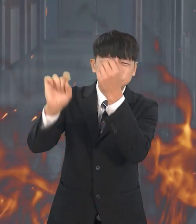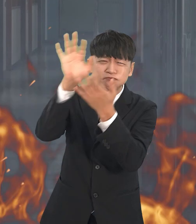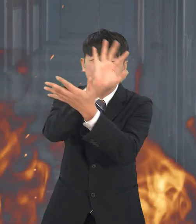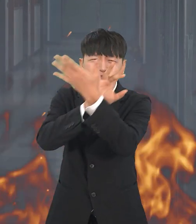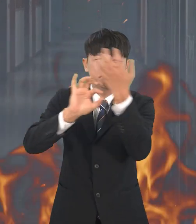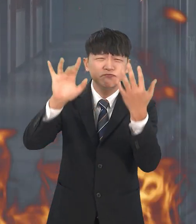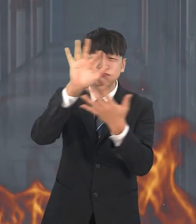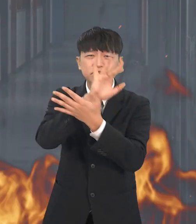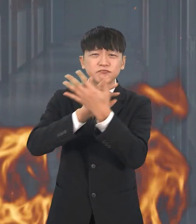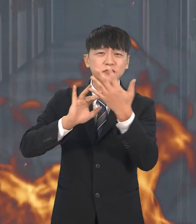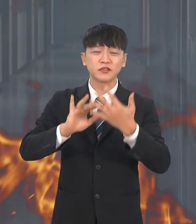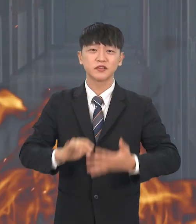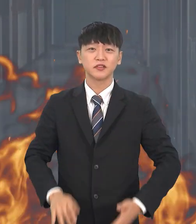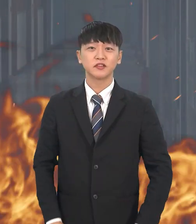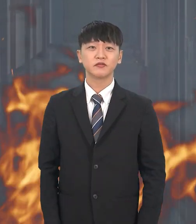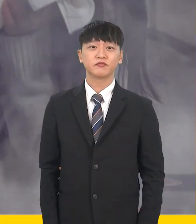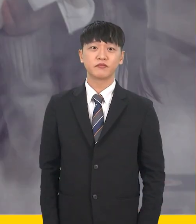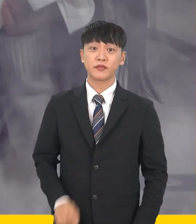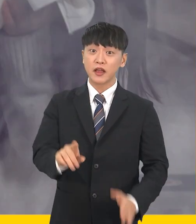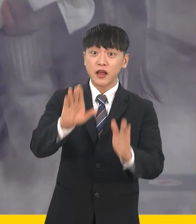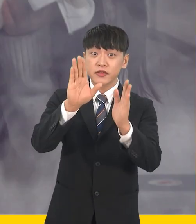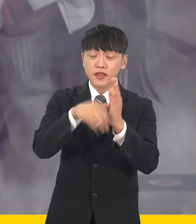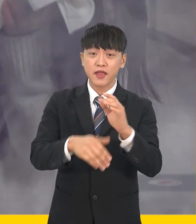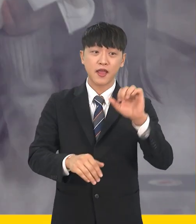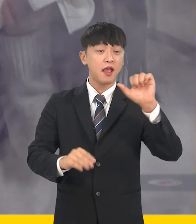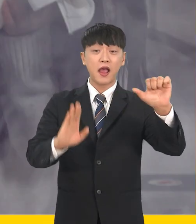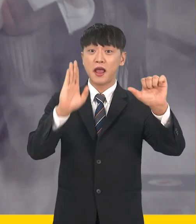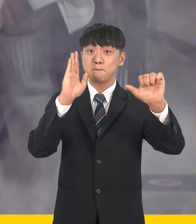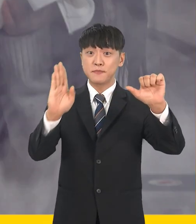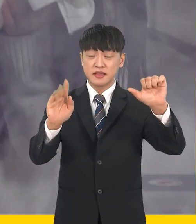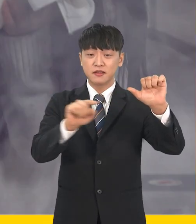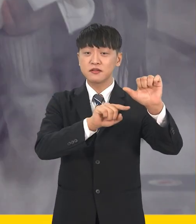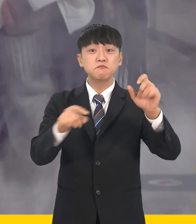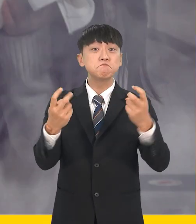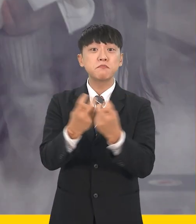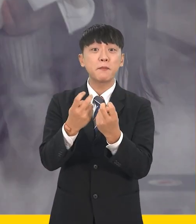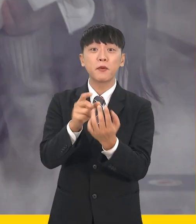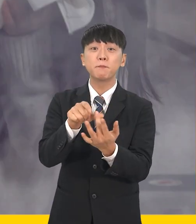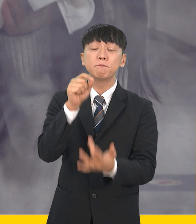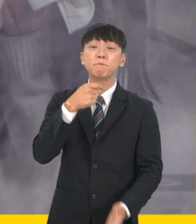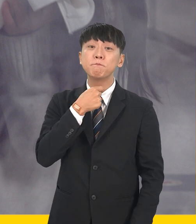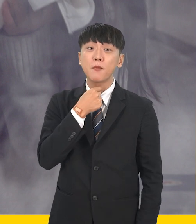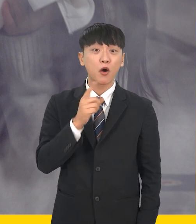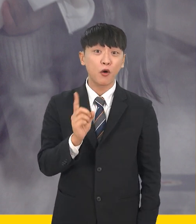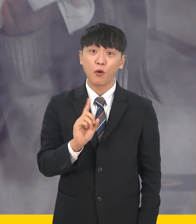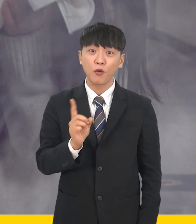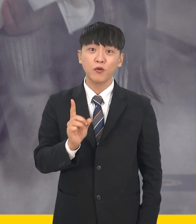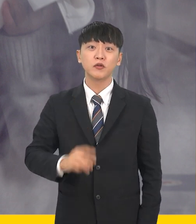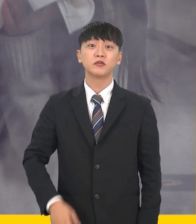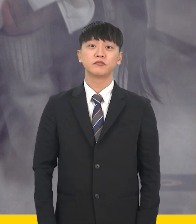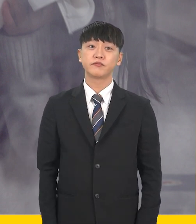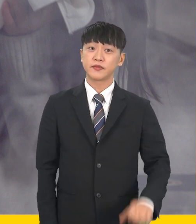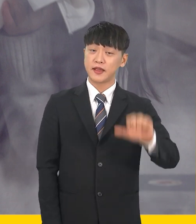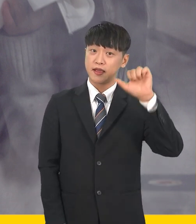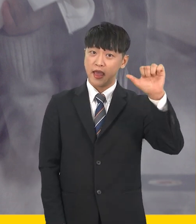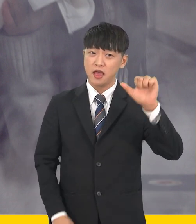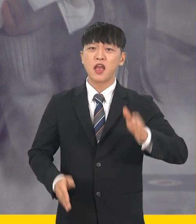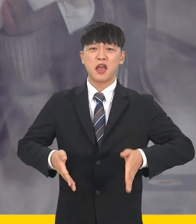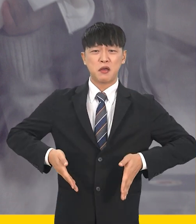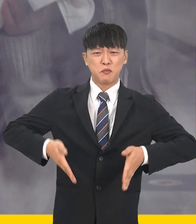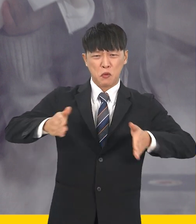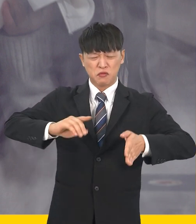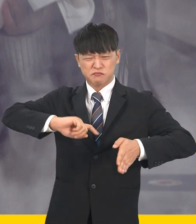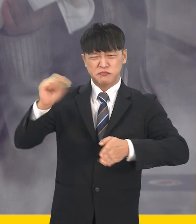정도로 연기가 가득한 거예요. 이럴 때 여러분은 어떤 선택을 할 건가요? A.